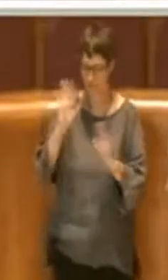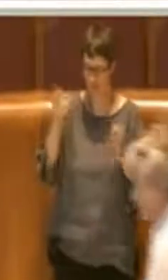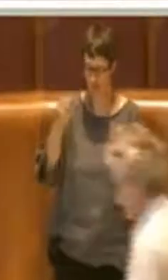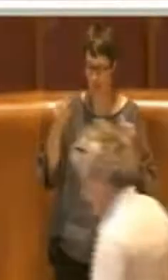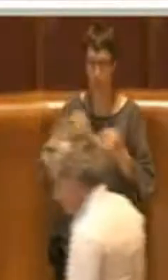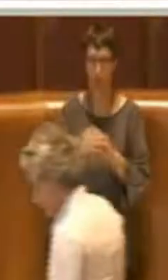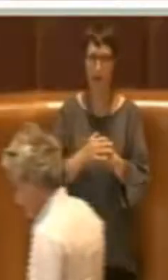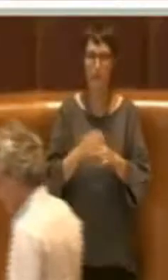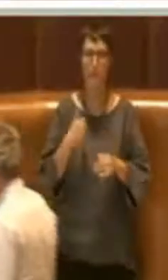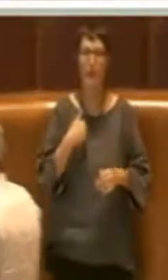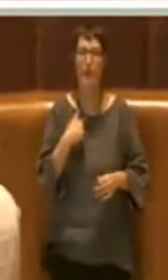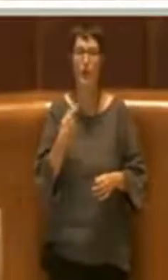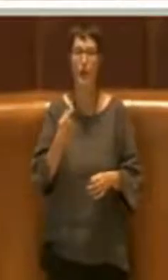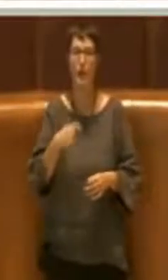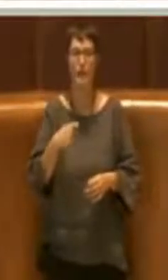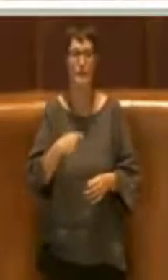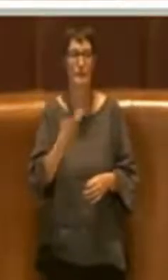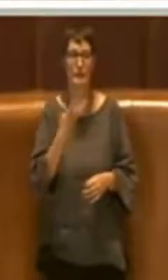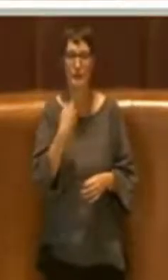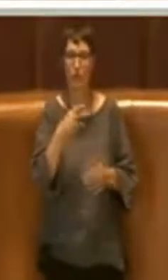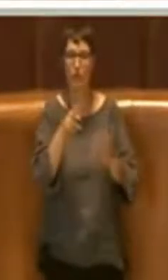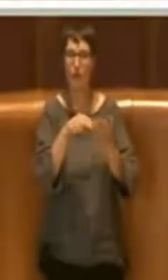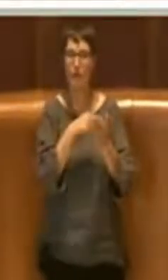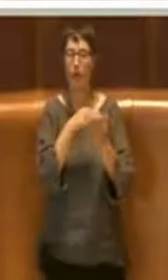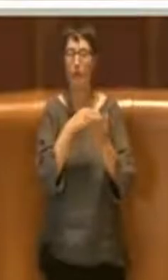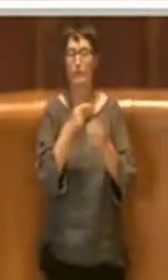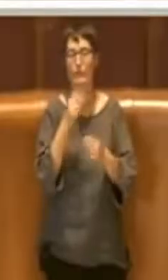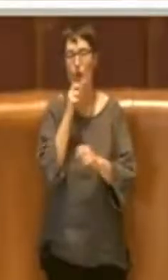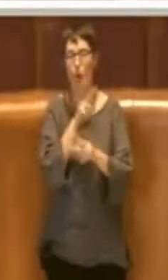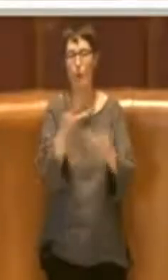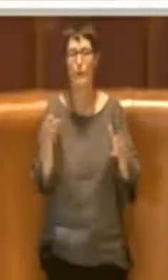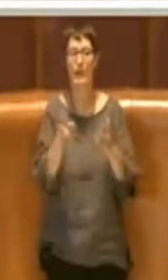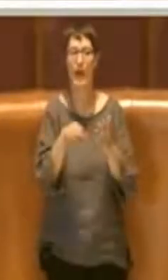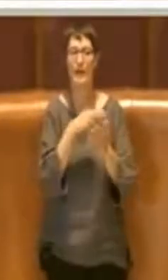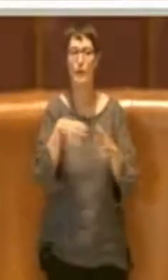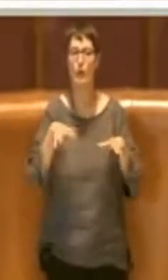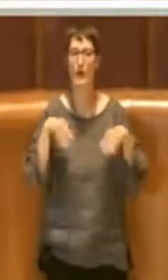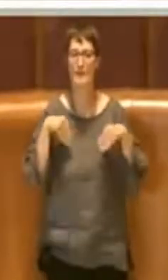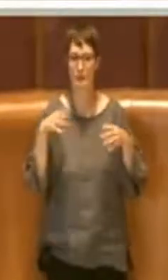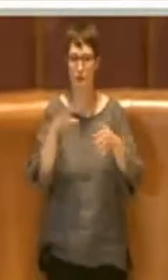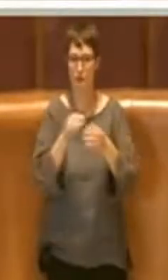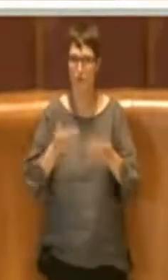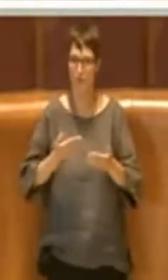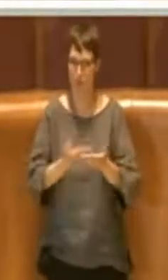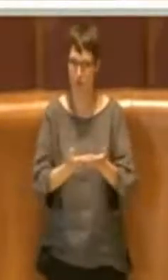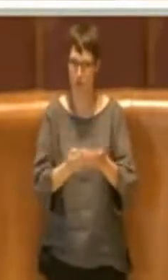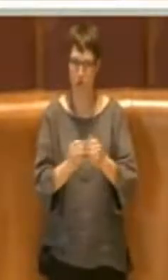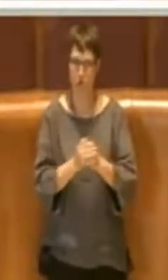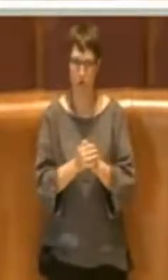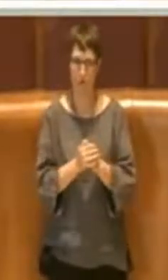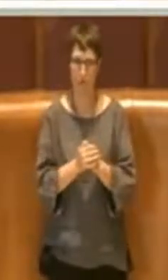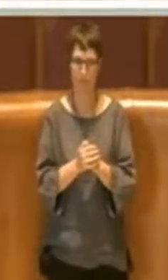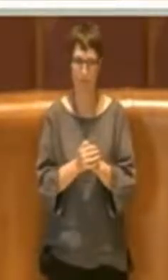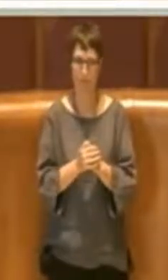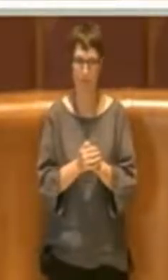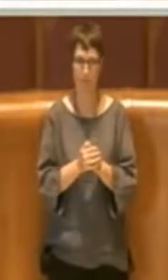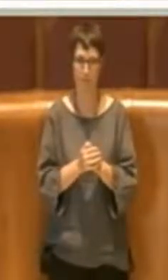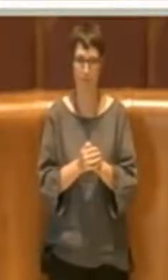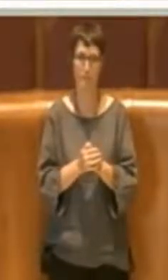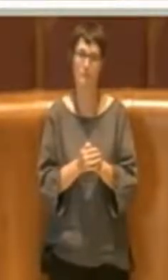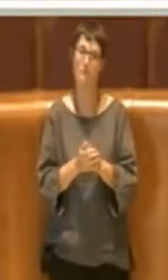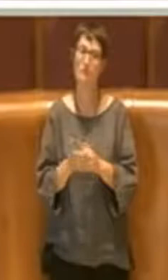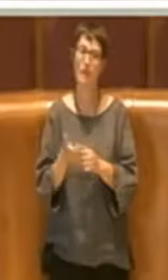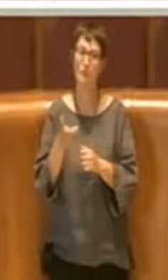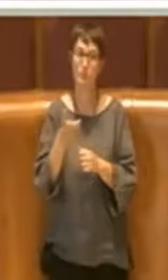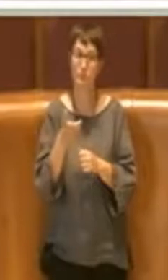Presidente, volevo comunicare il mio voto di astensione su questa mozione, e proprio perché credo